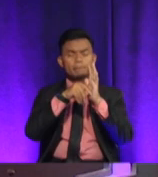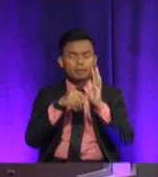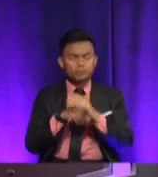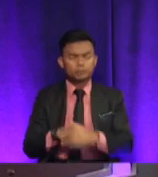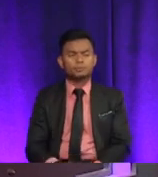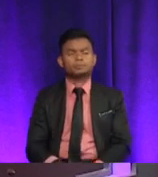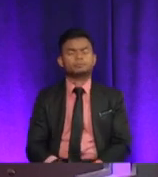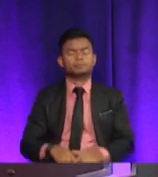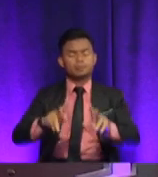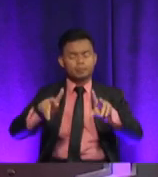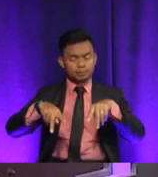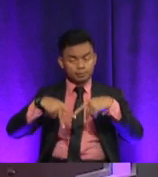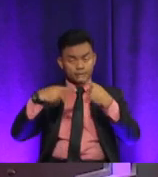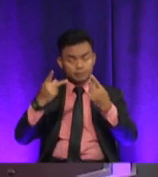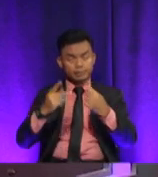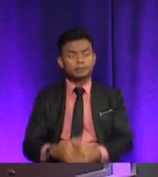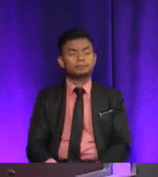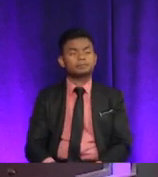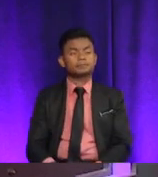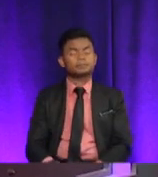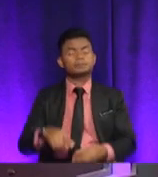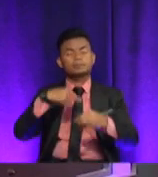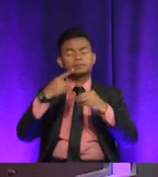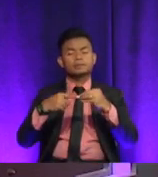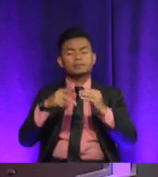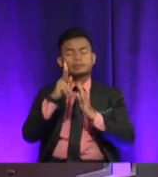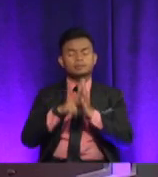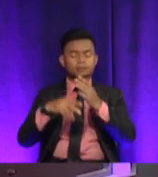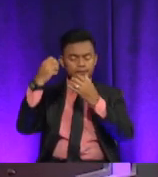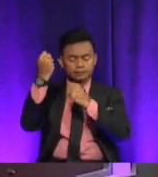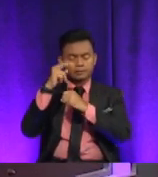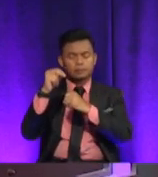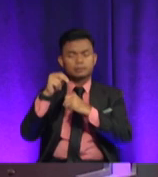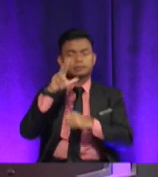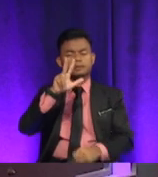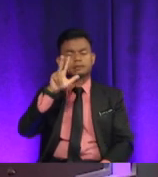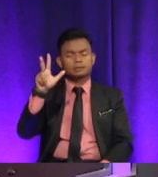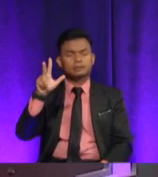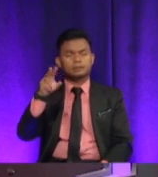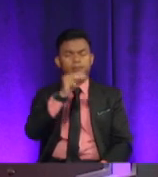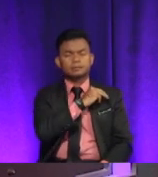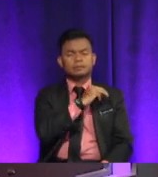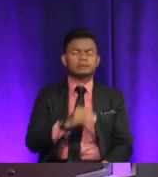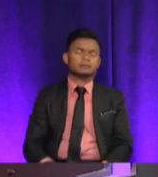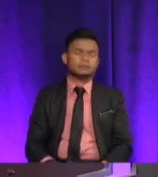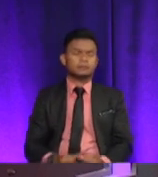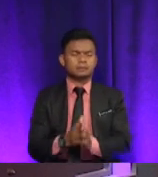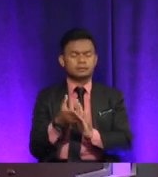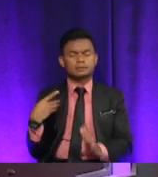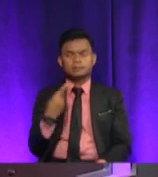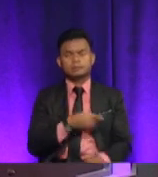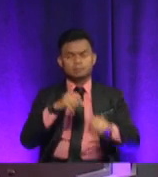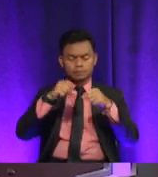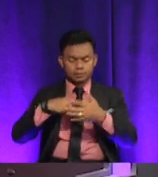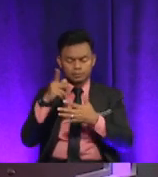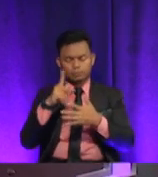sini menunjukkan tentang ketaatan ataupun tentang kepatuhan ketiga-tiga menceritakan maka kita boleh Keluarkan satu persoalan di sini